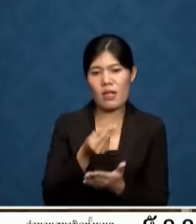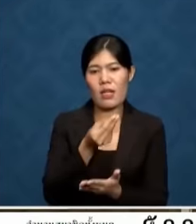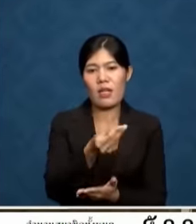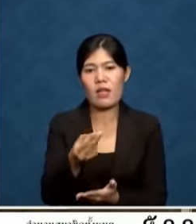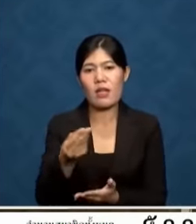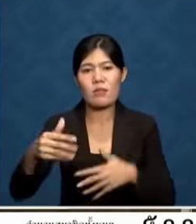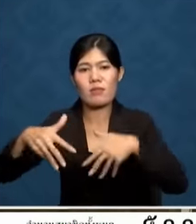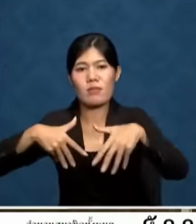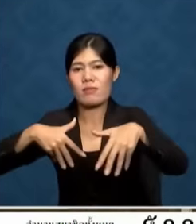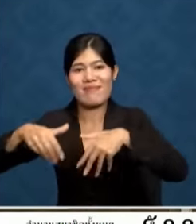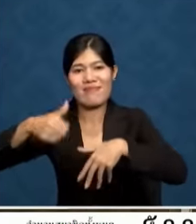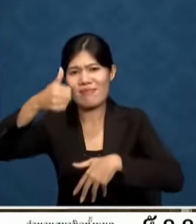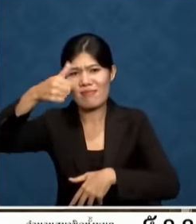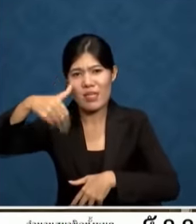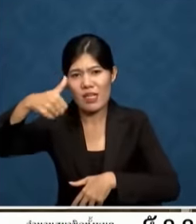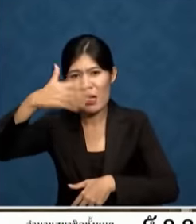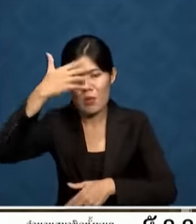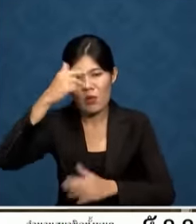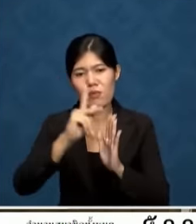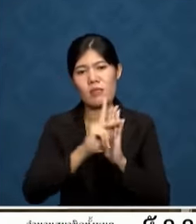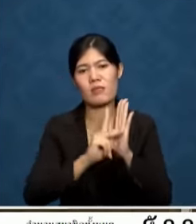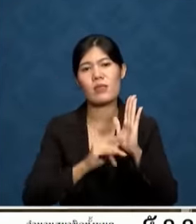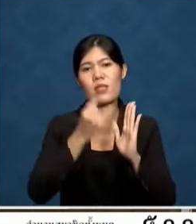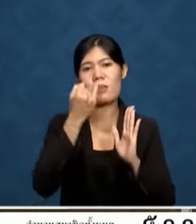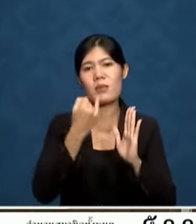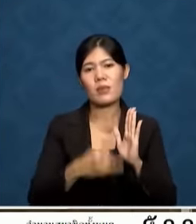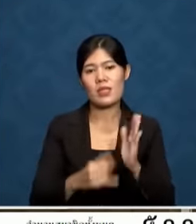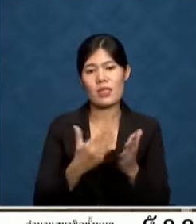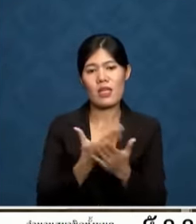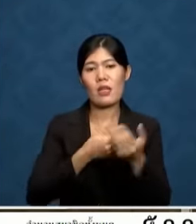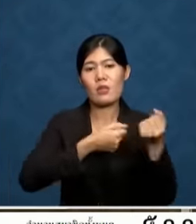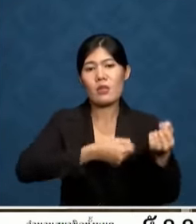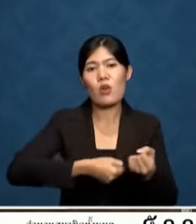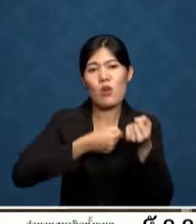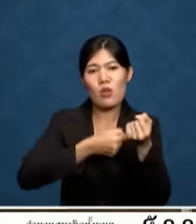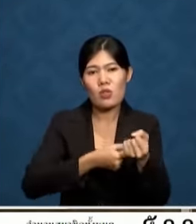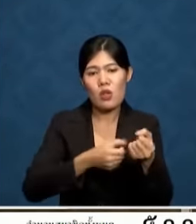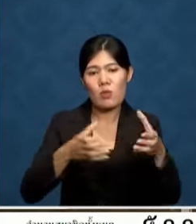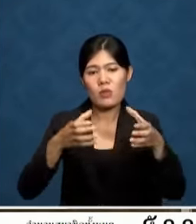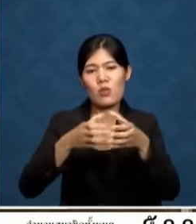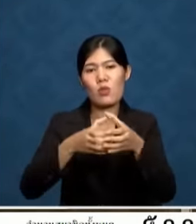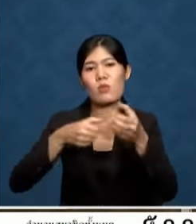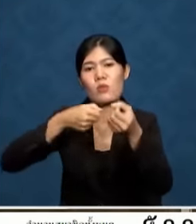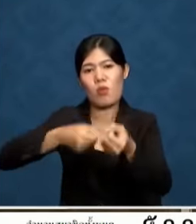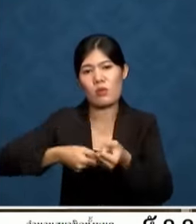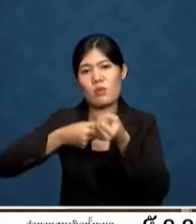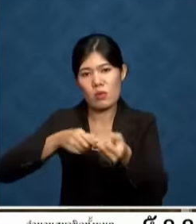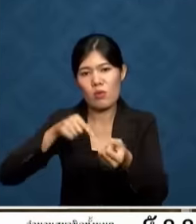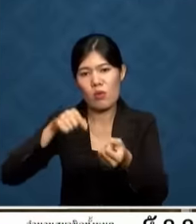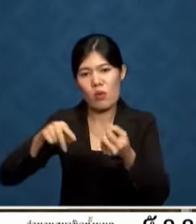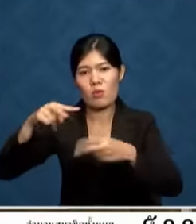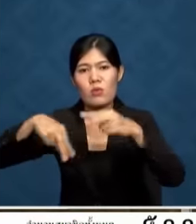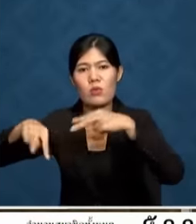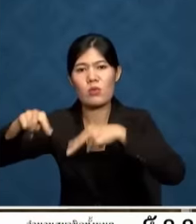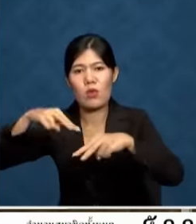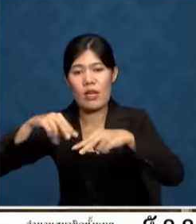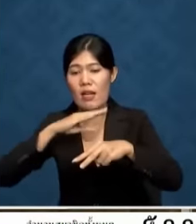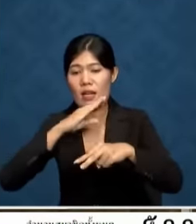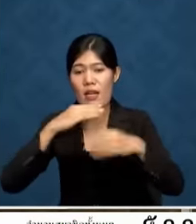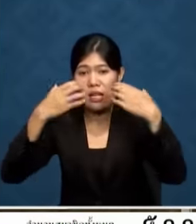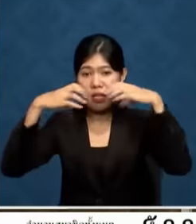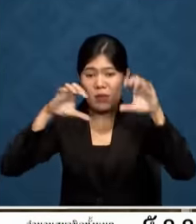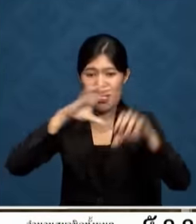เงินธกสมีไว้ดูแลเกษตรกรเท่านั้นจะเอาไปให้รัฐบาลกู้มาแจกแจกเหวี่ยงแหแบบ